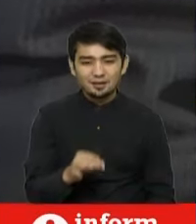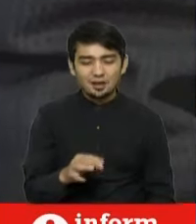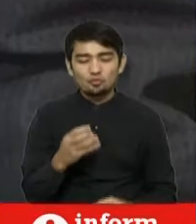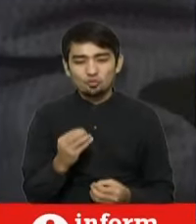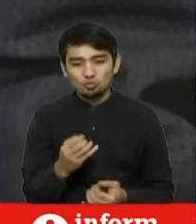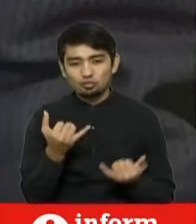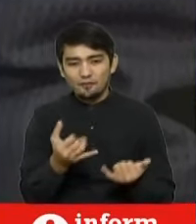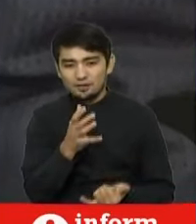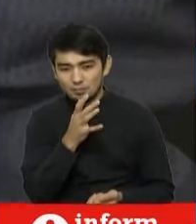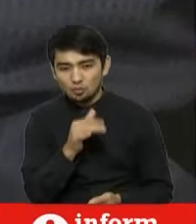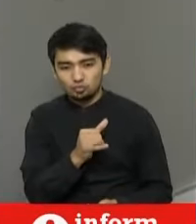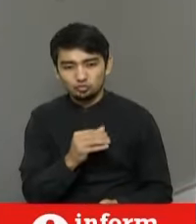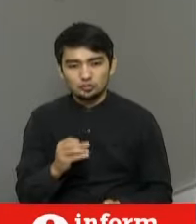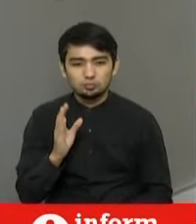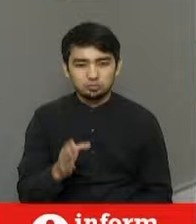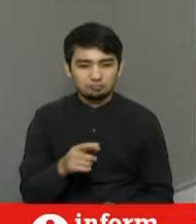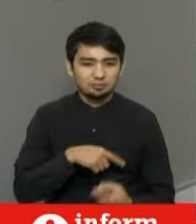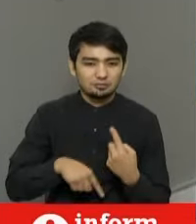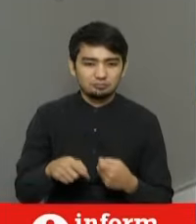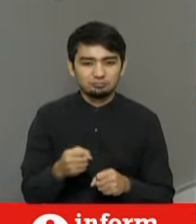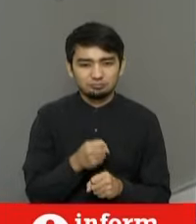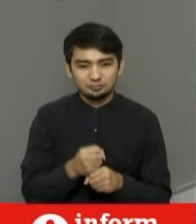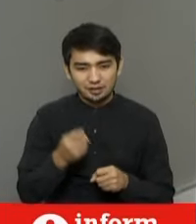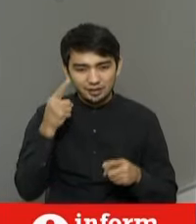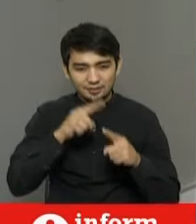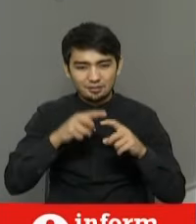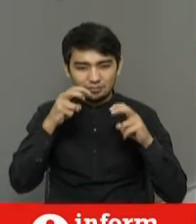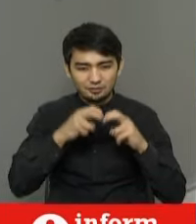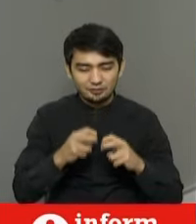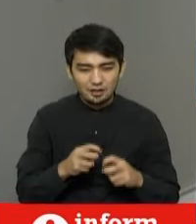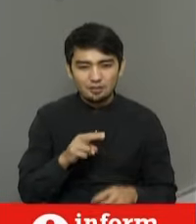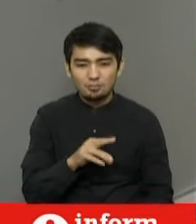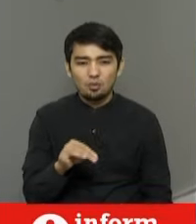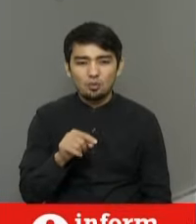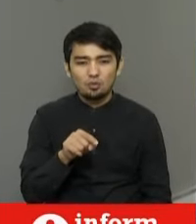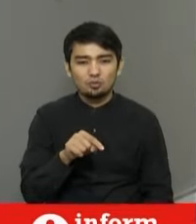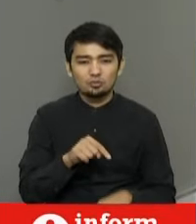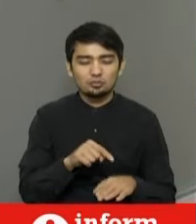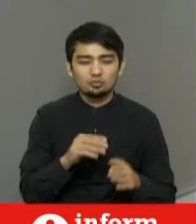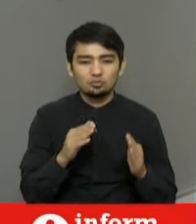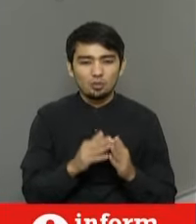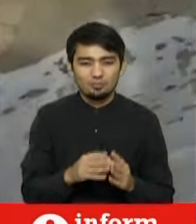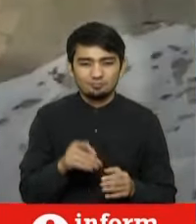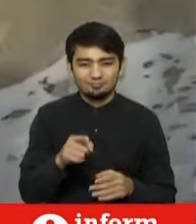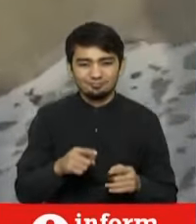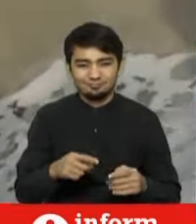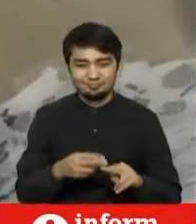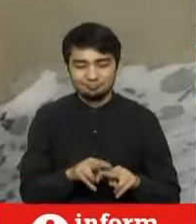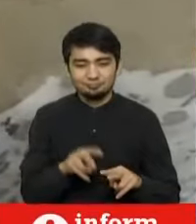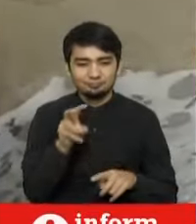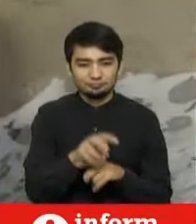настоящее время уже будет нами проводиться техническое обследование по состоянию дама